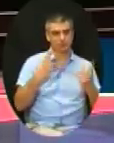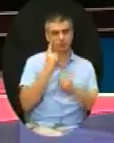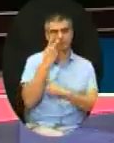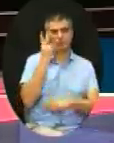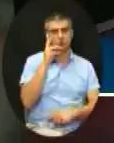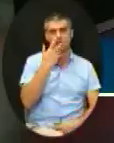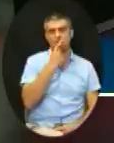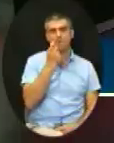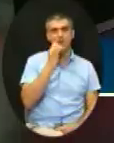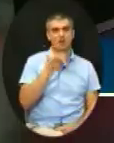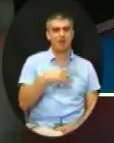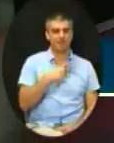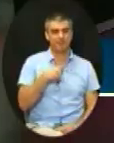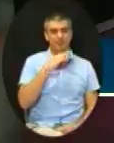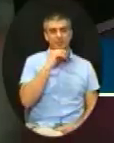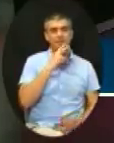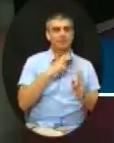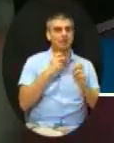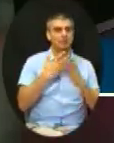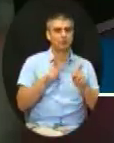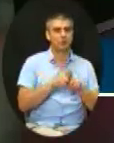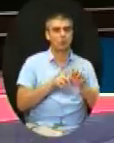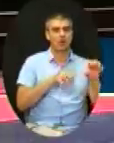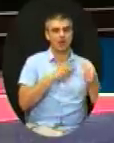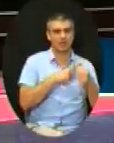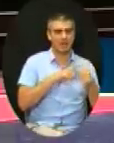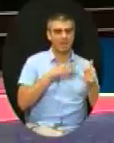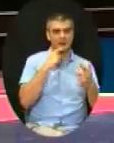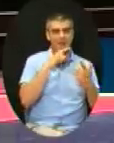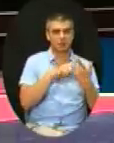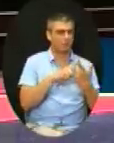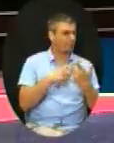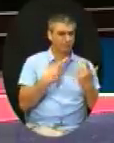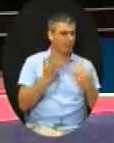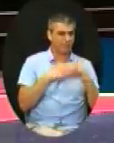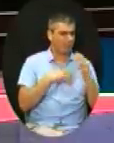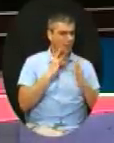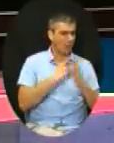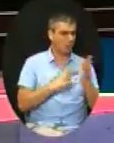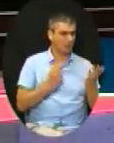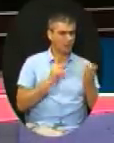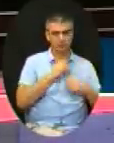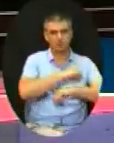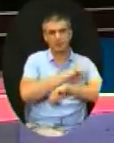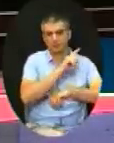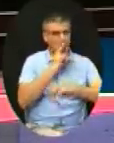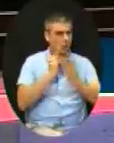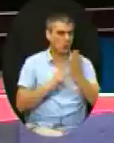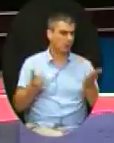גבוה, כמה מאות אלפים. אנחנו מדברים על ערים כמו אריאל, כמו מעלה אדומים. אין שם בנייה לא חוקית. יש שם אולי מרפסת לא